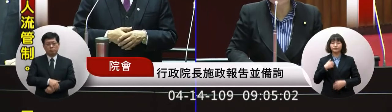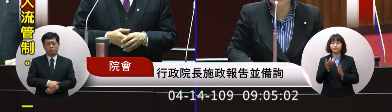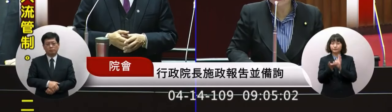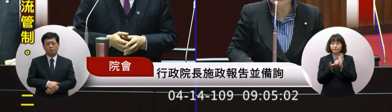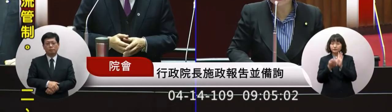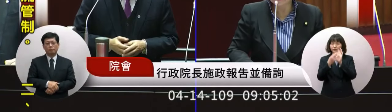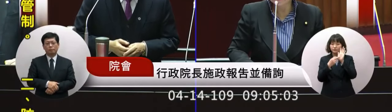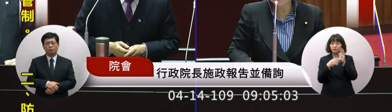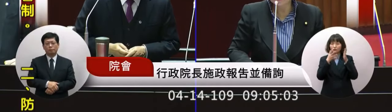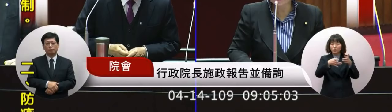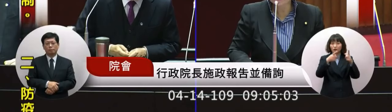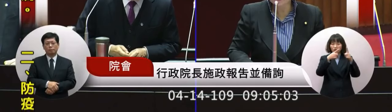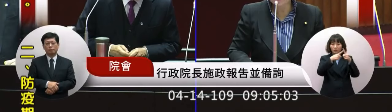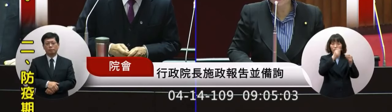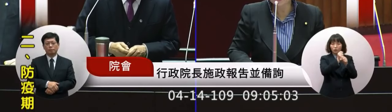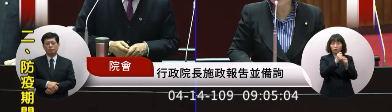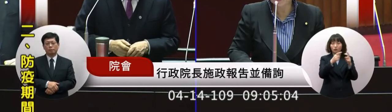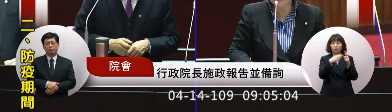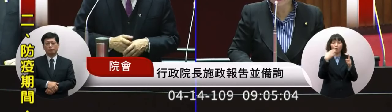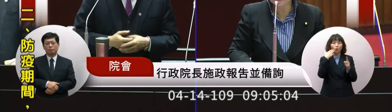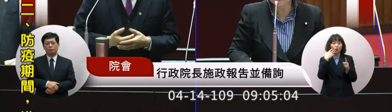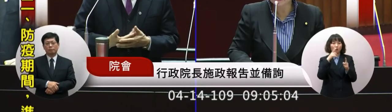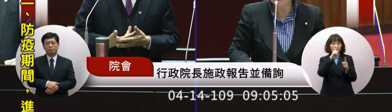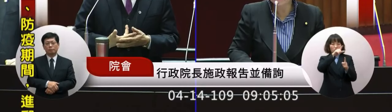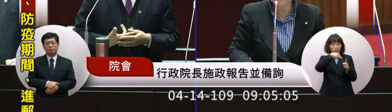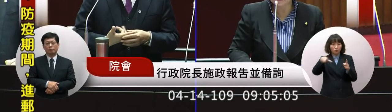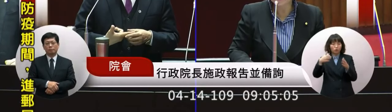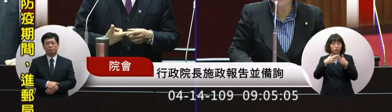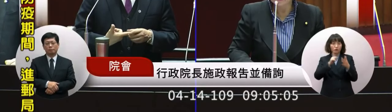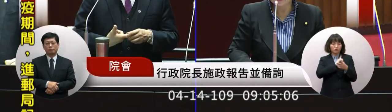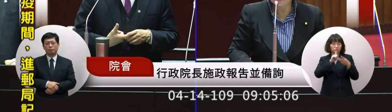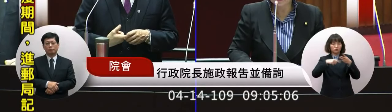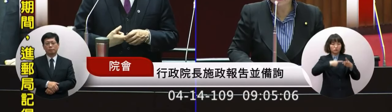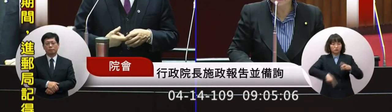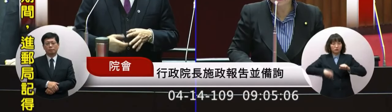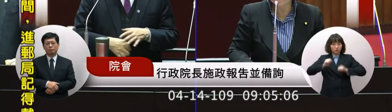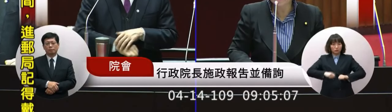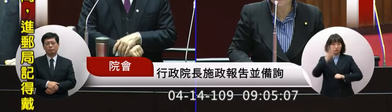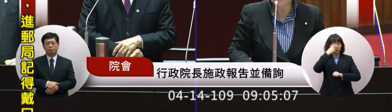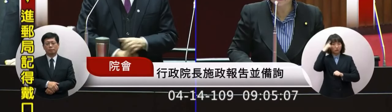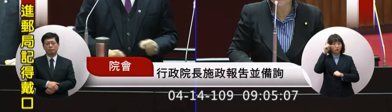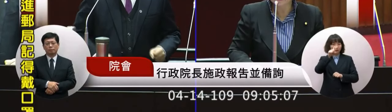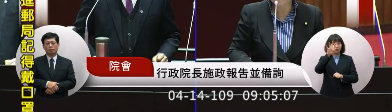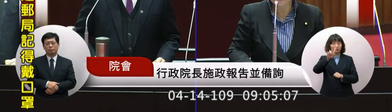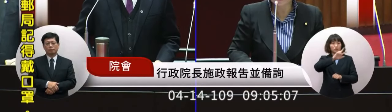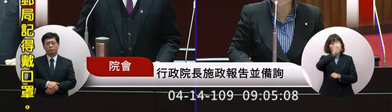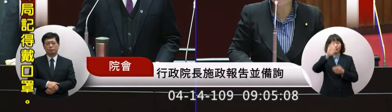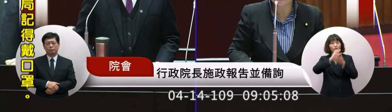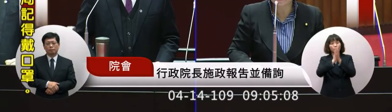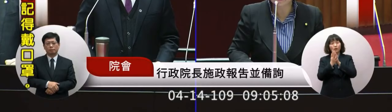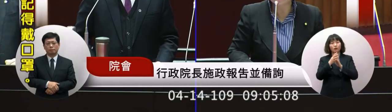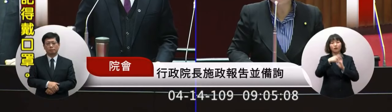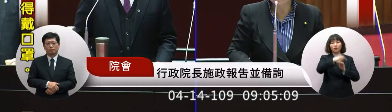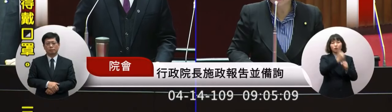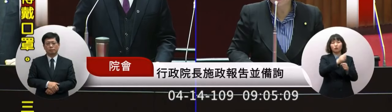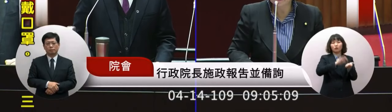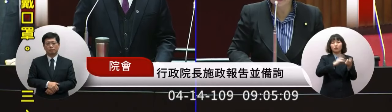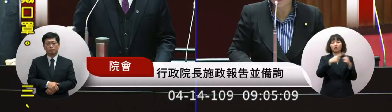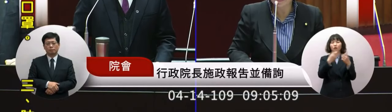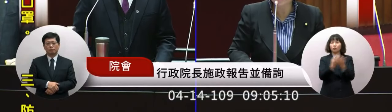刚说的是人力，因为呢他们若自主管理十四天，其实医院的人力、防疫的人力是非常吃紧